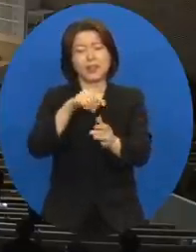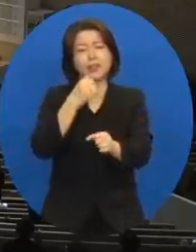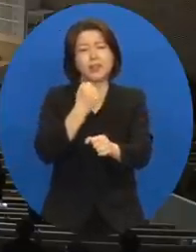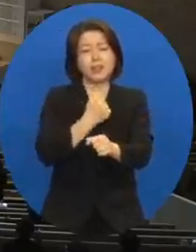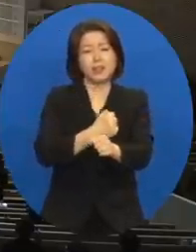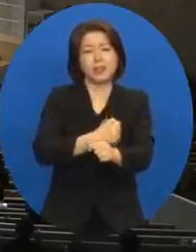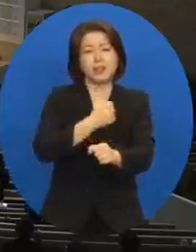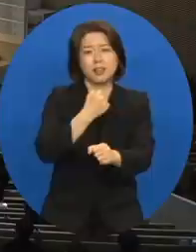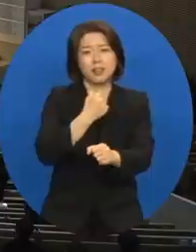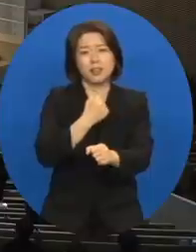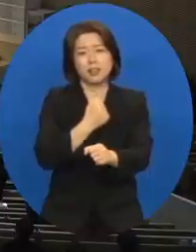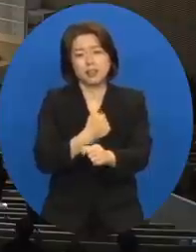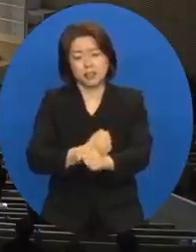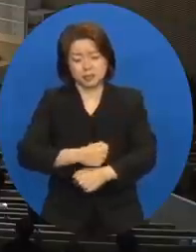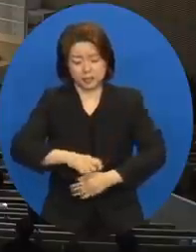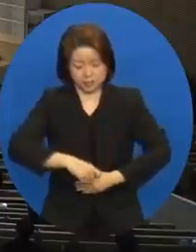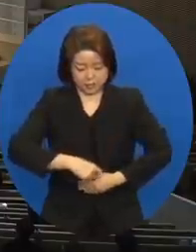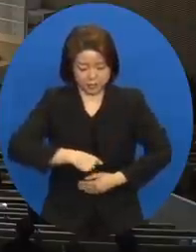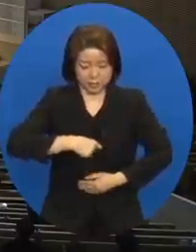seoul